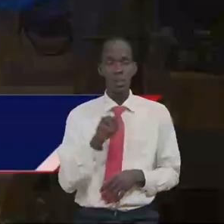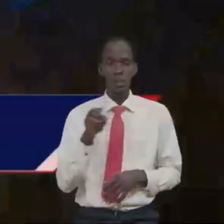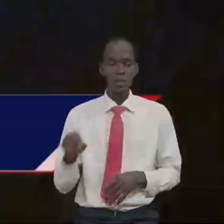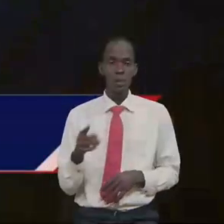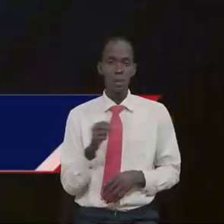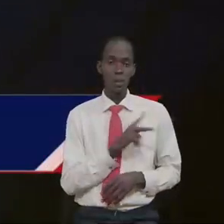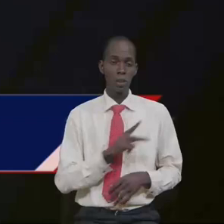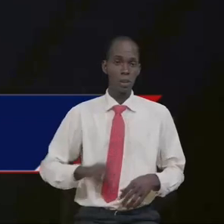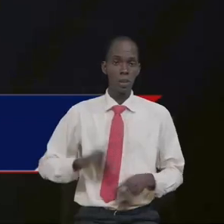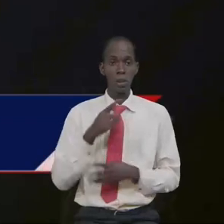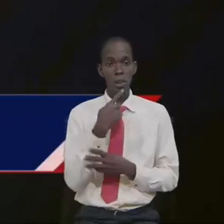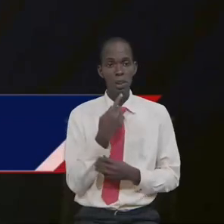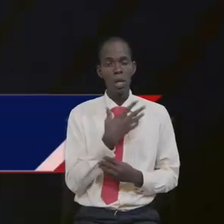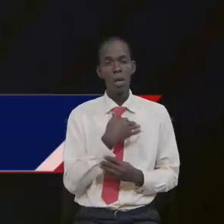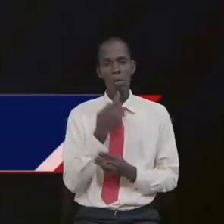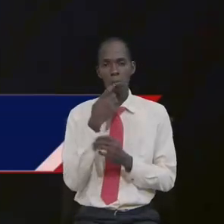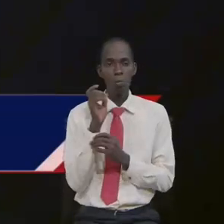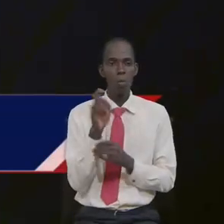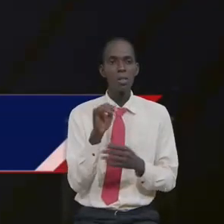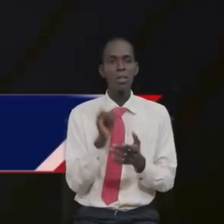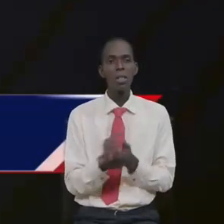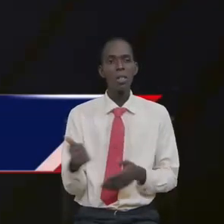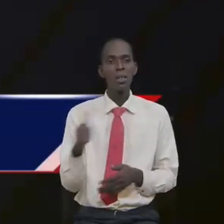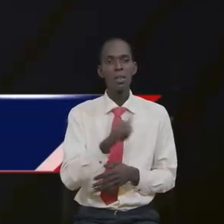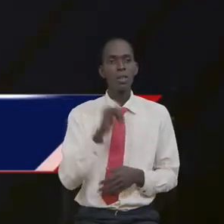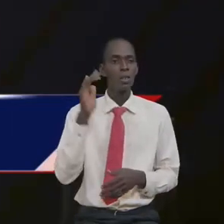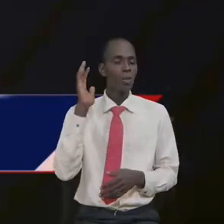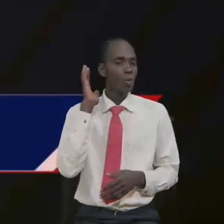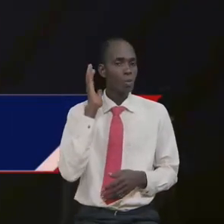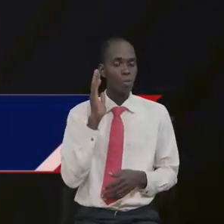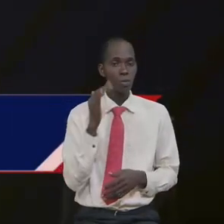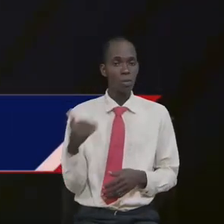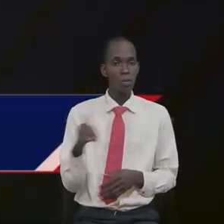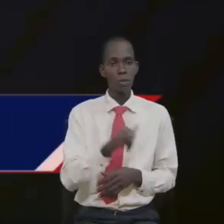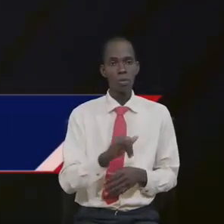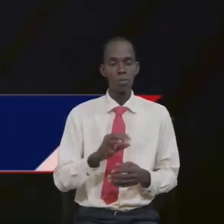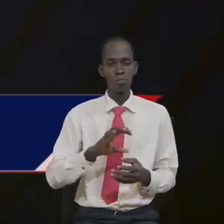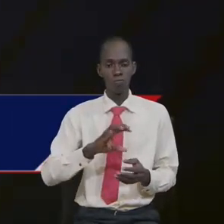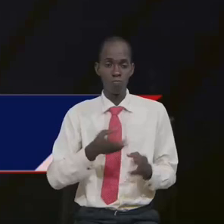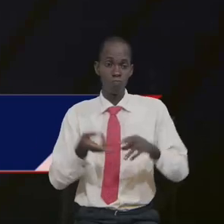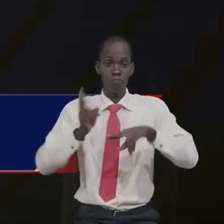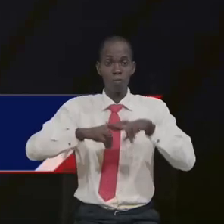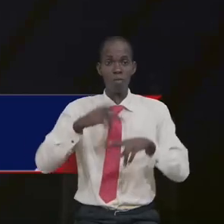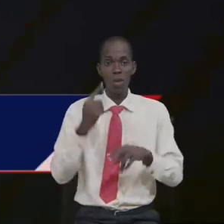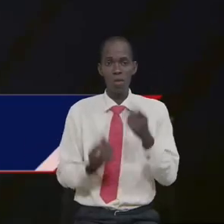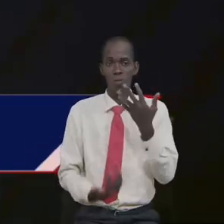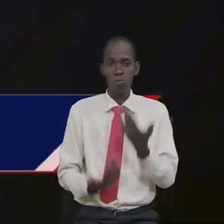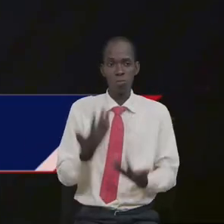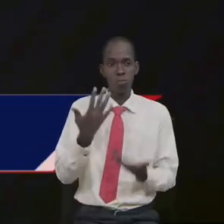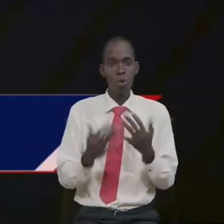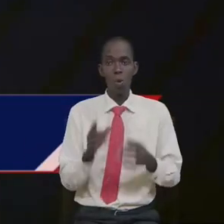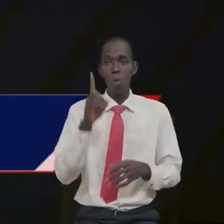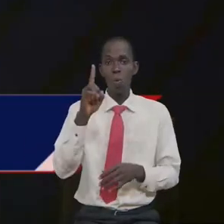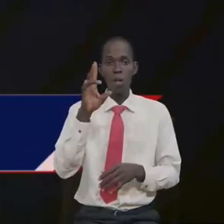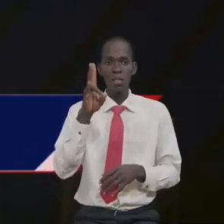ses regards contre Shadrach, Meshach et Abednego. Il reprit la parole et ordonna de chauffer la fournaise sept fois